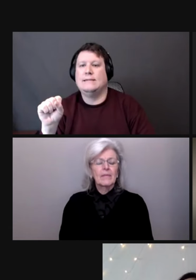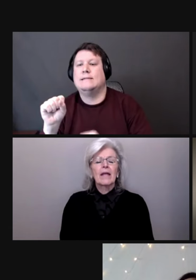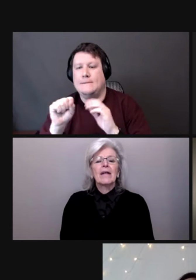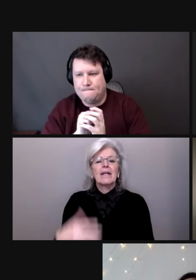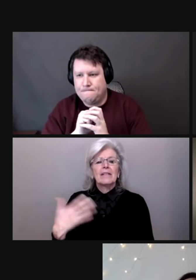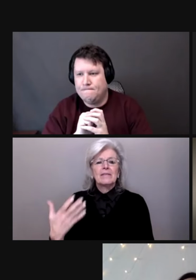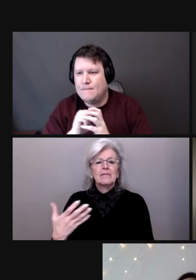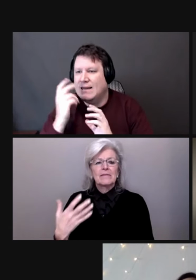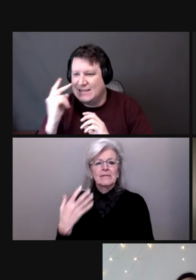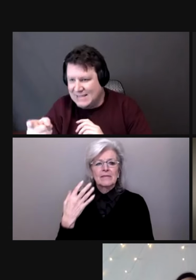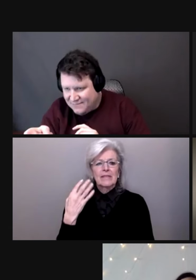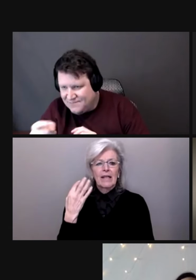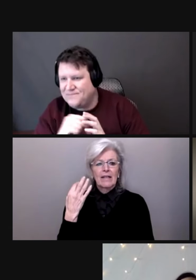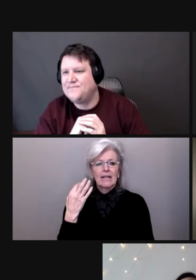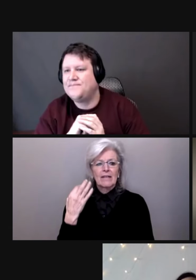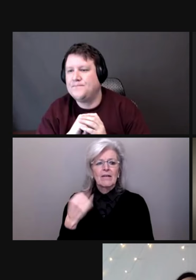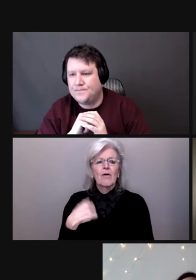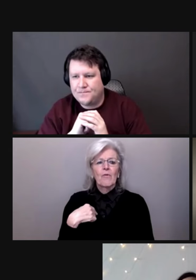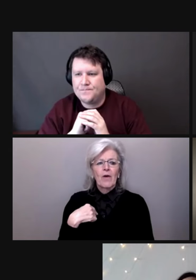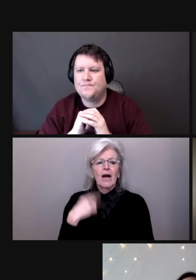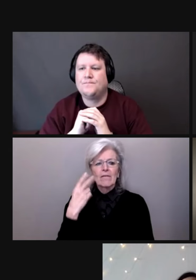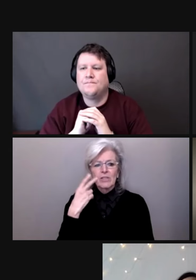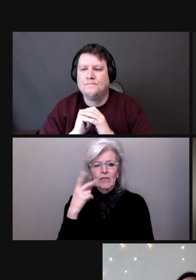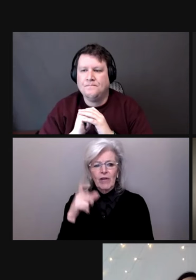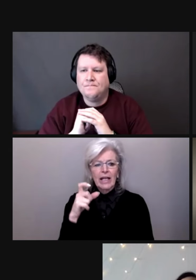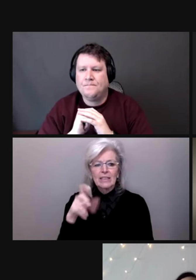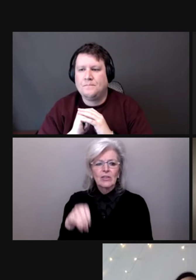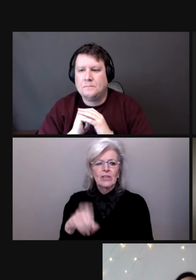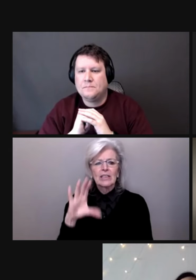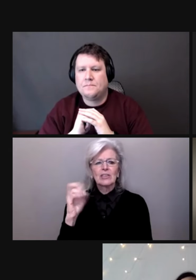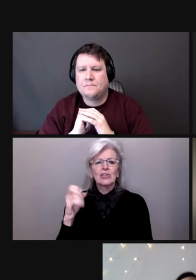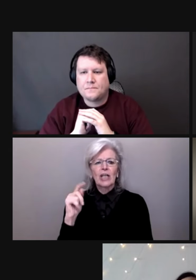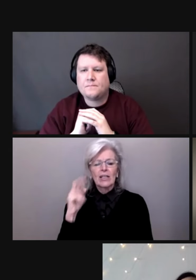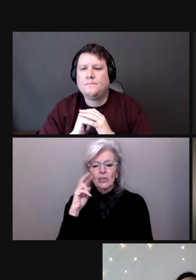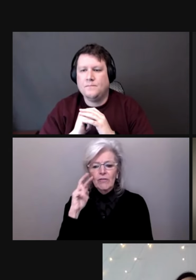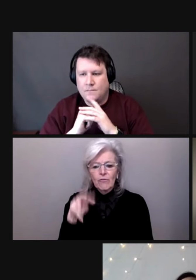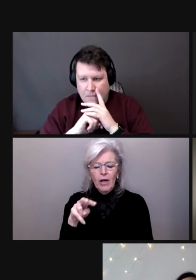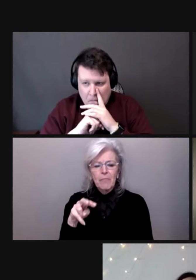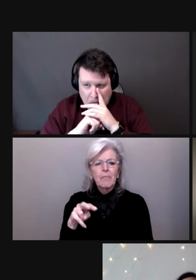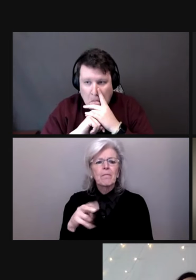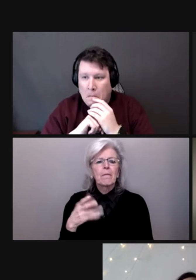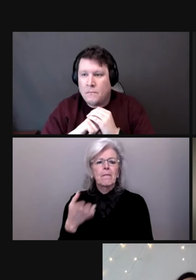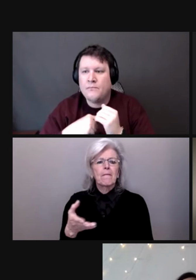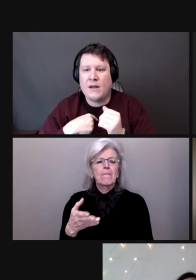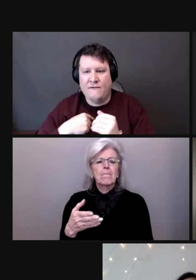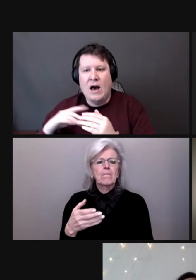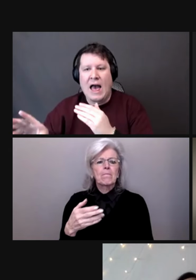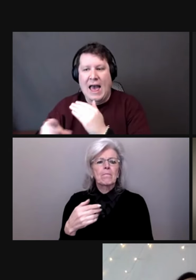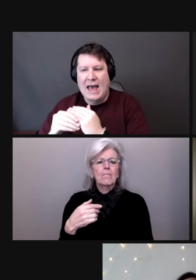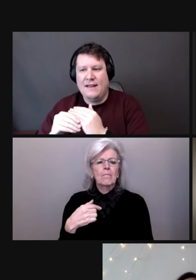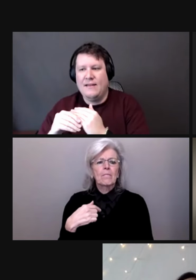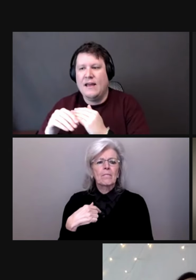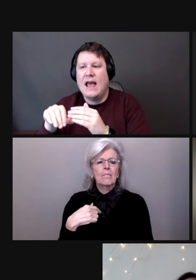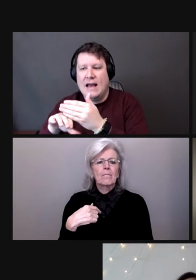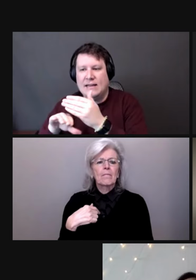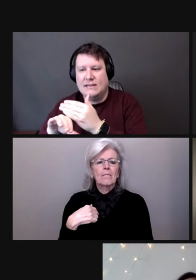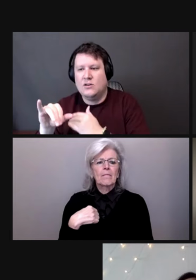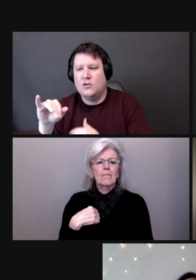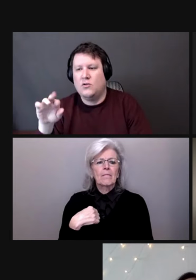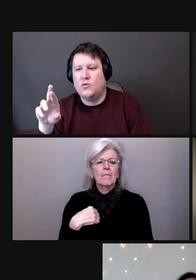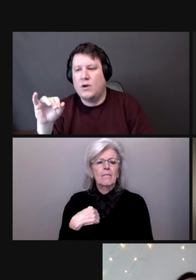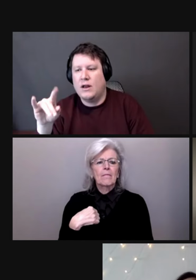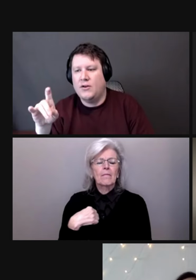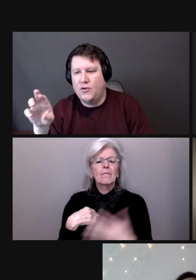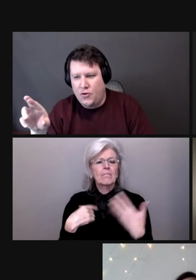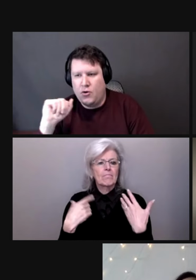Alors, je vois la question dans le chat. Alors, j'ai donc